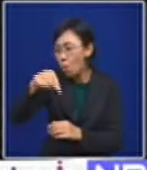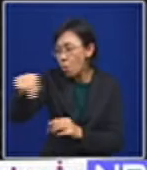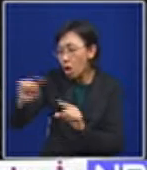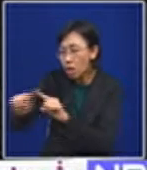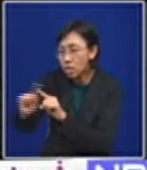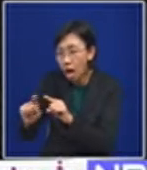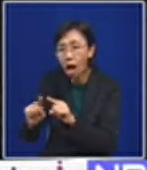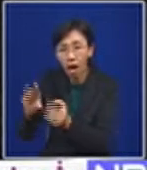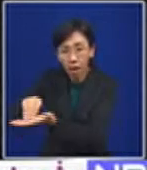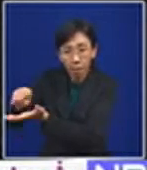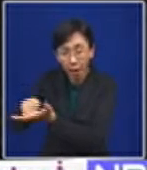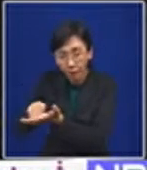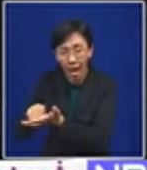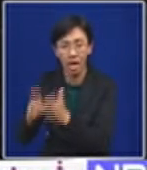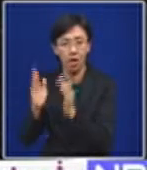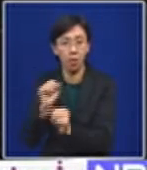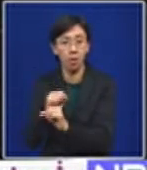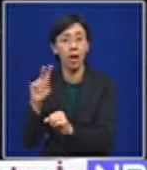ๆหรือว่าจาก